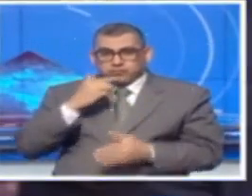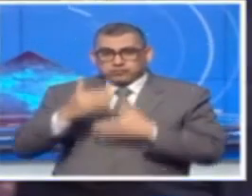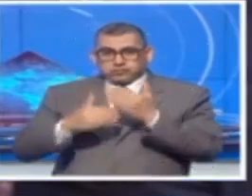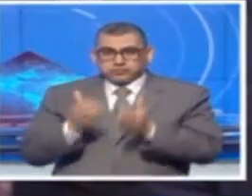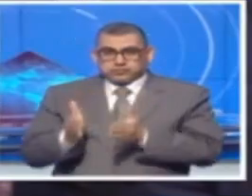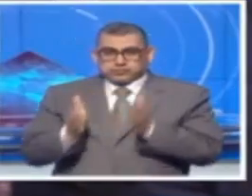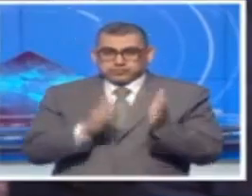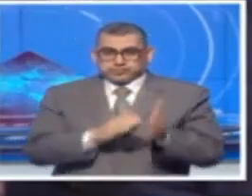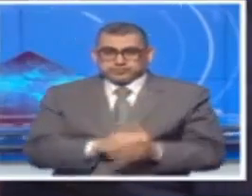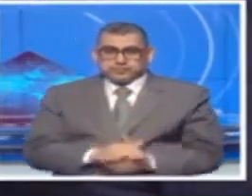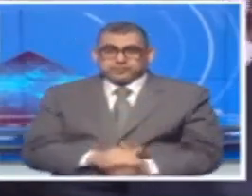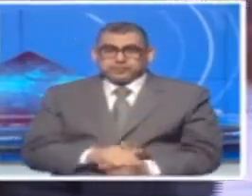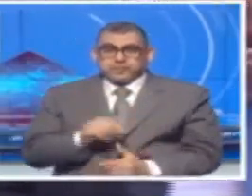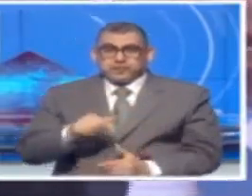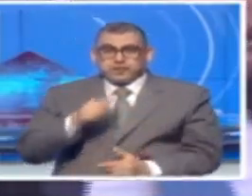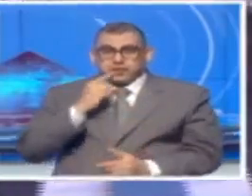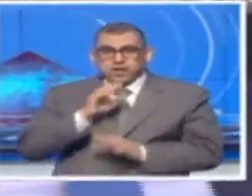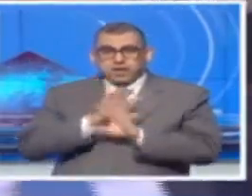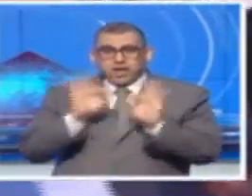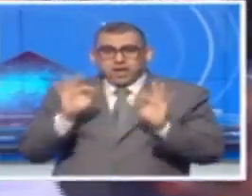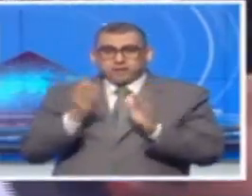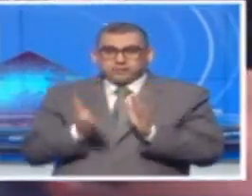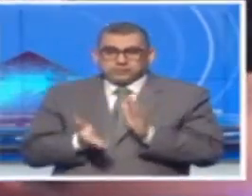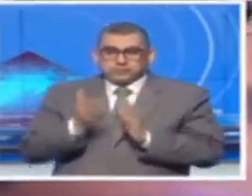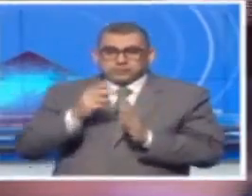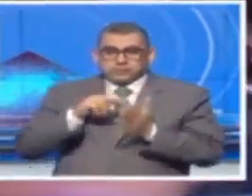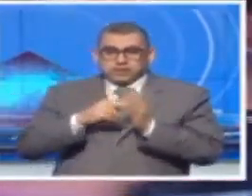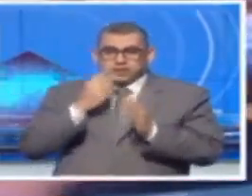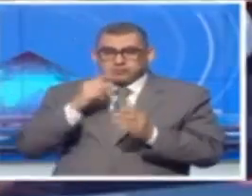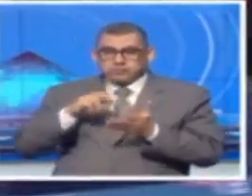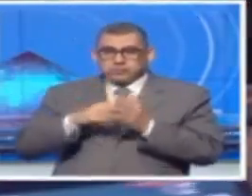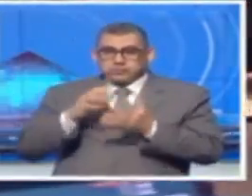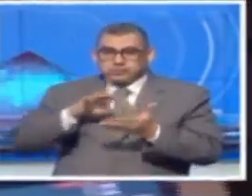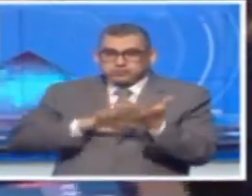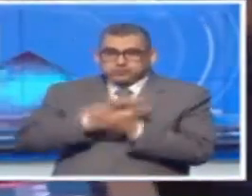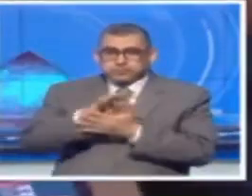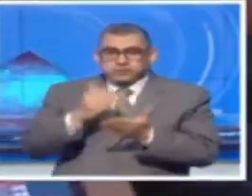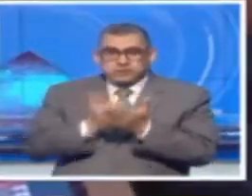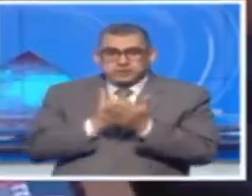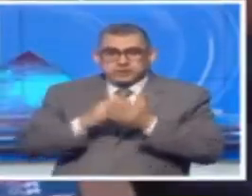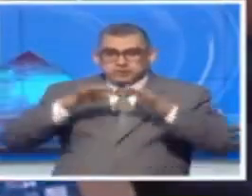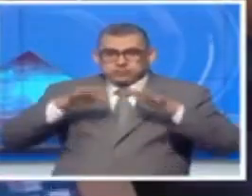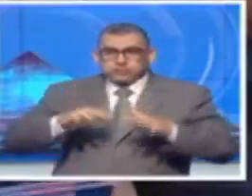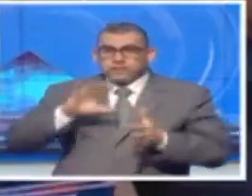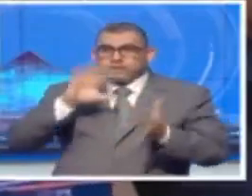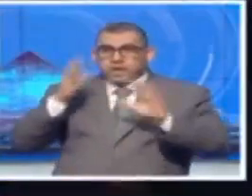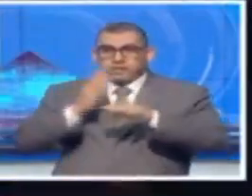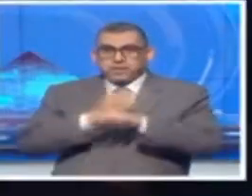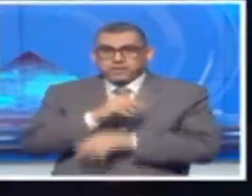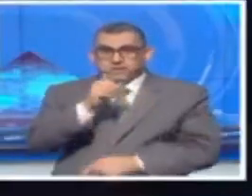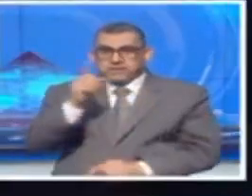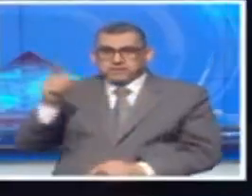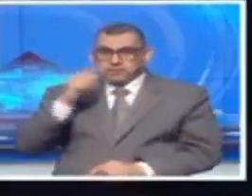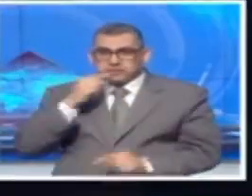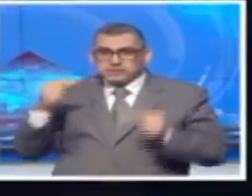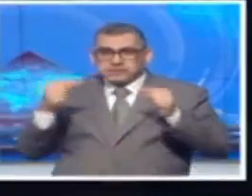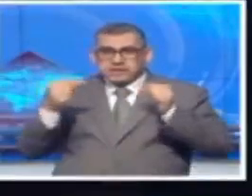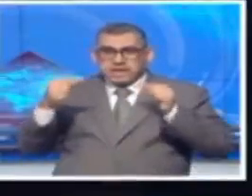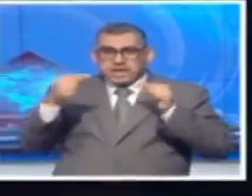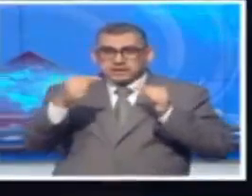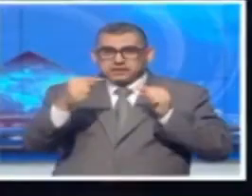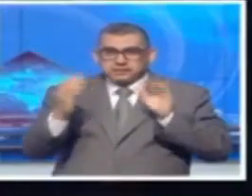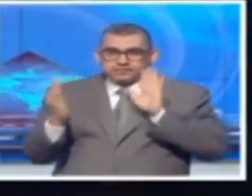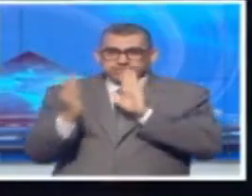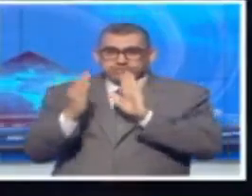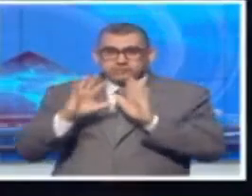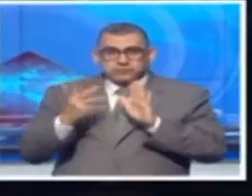شديد. وضع استراتيجيات تحد من الأزمات الاقتصادية العالمية ومواجهة التحديات من